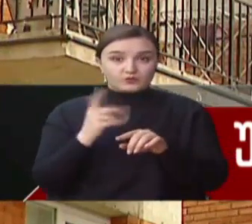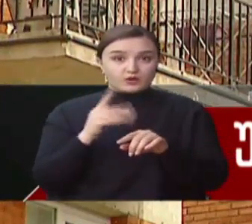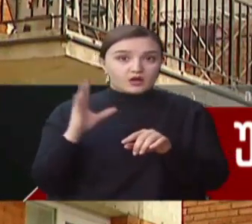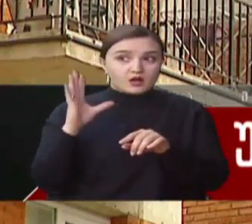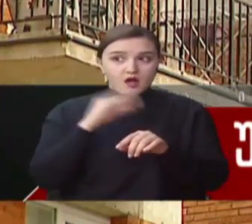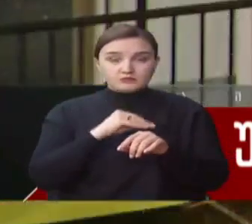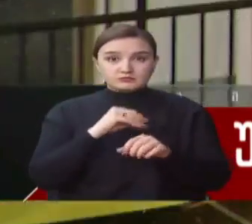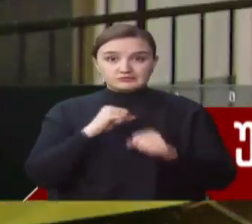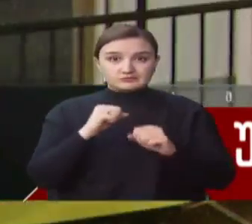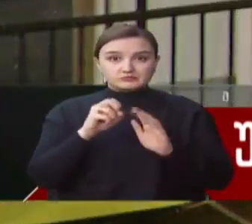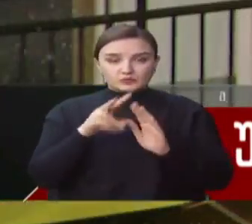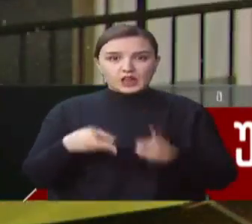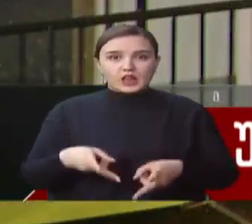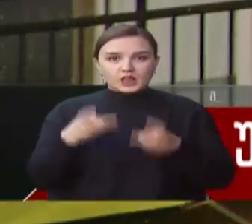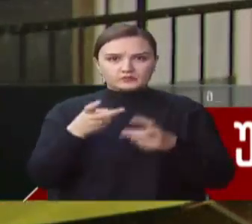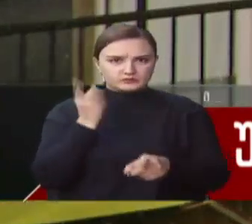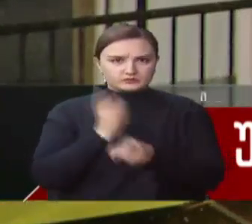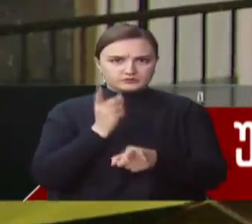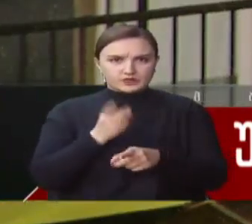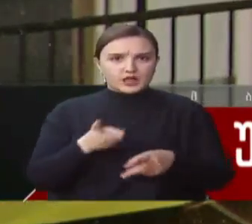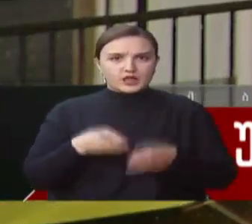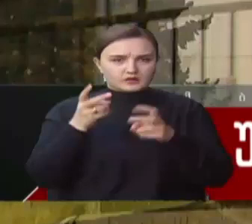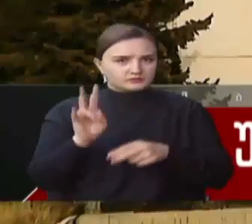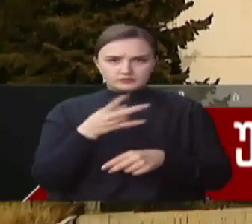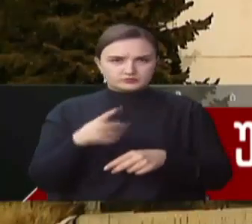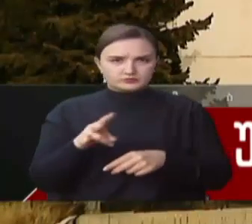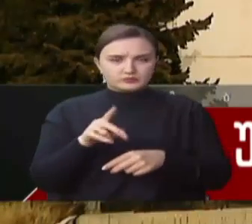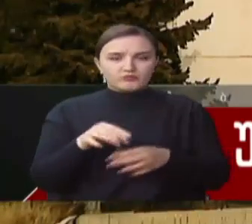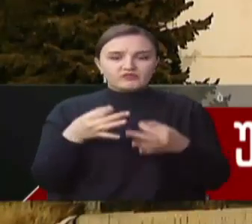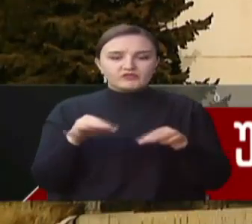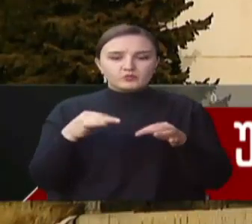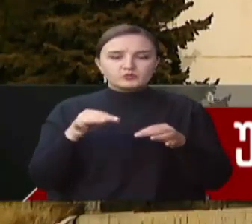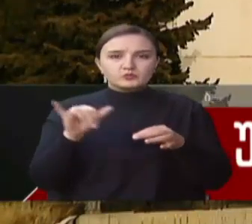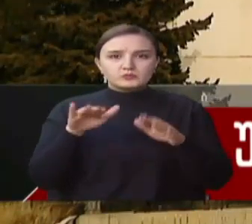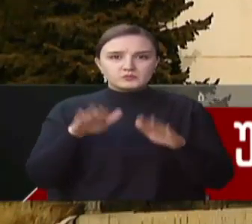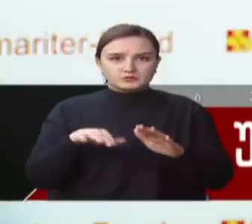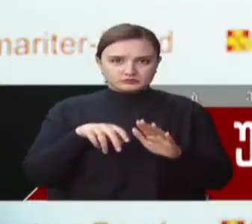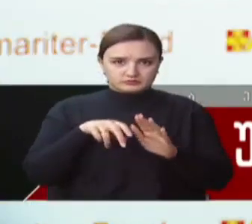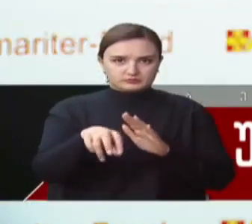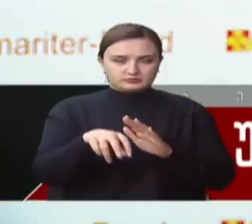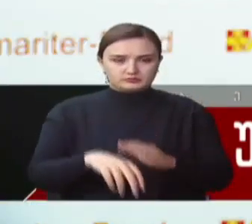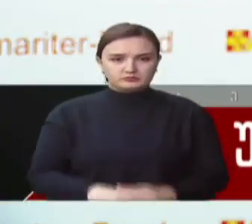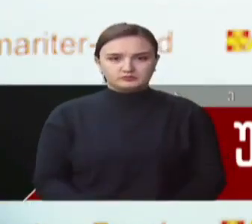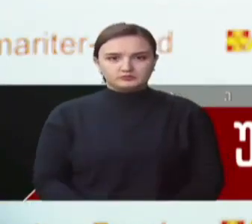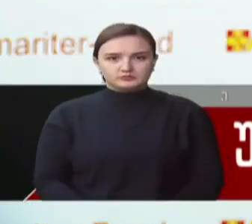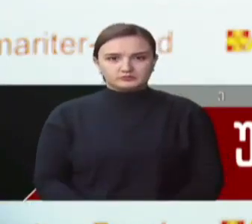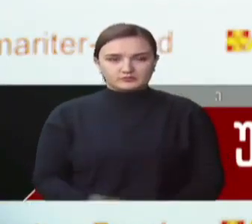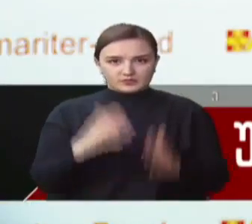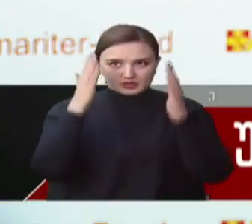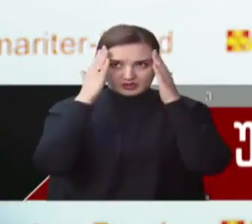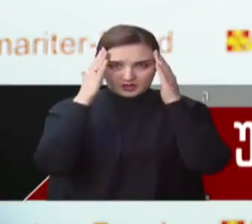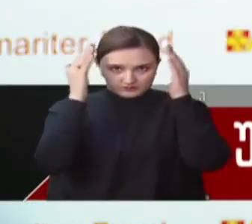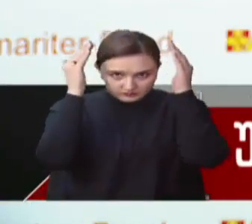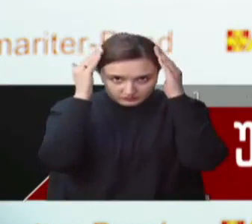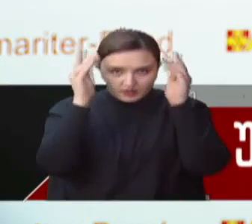მოახერხებენ, საცხოვრებელი ლიფტის გამოყენების გარეშე უნდა დატოვონ და თავისუფალ სივრცეში გავიდნენ. თავი უნდა კონდეს დაცული და